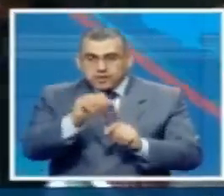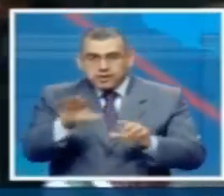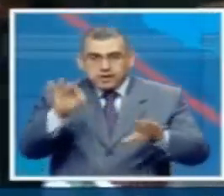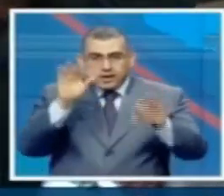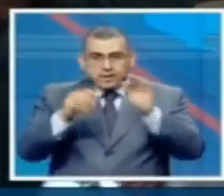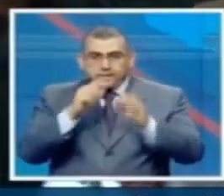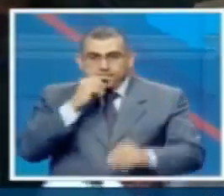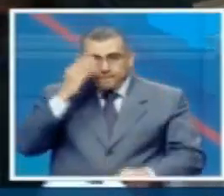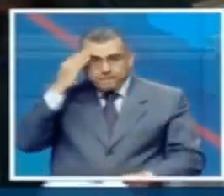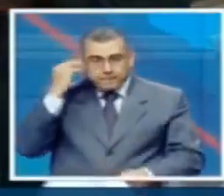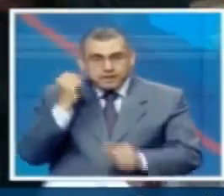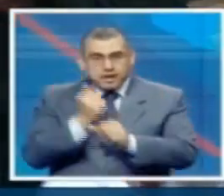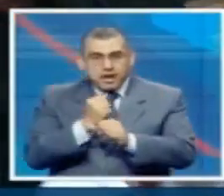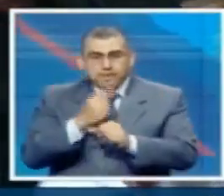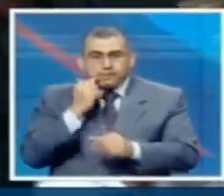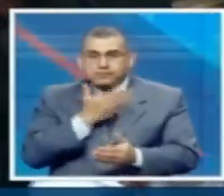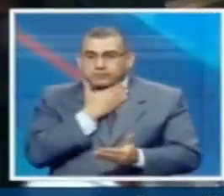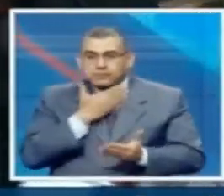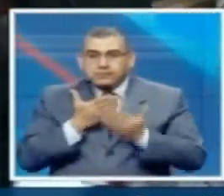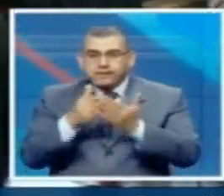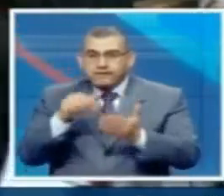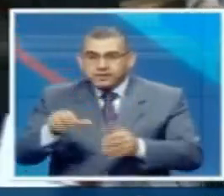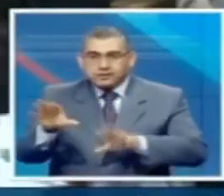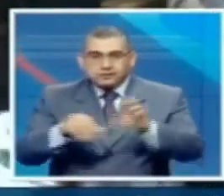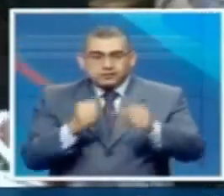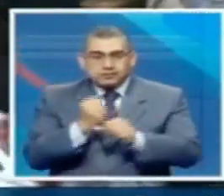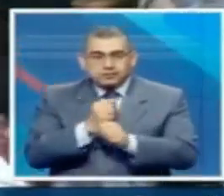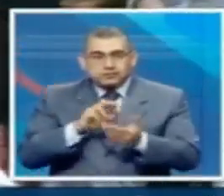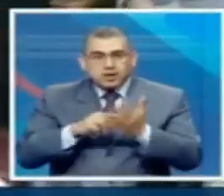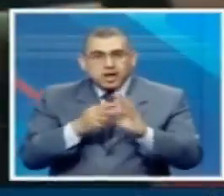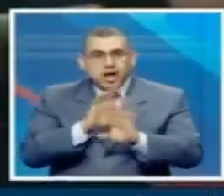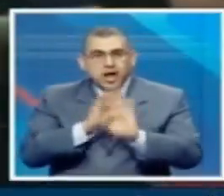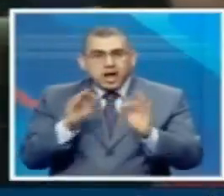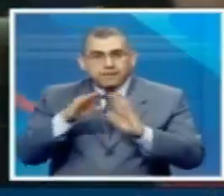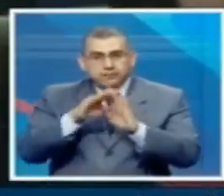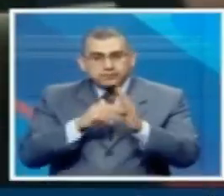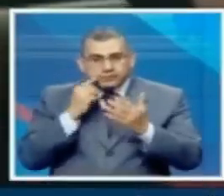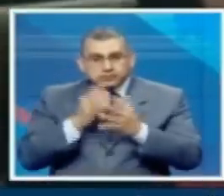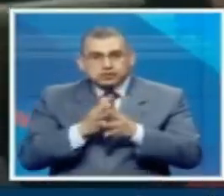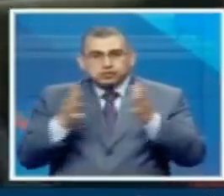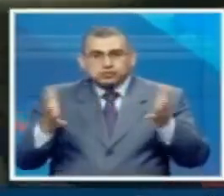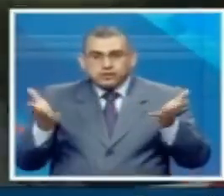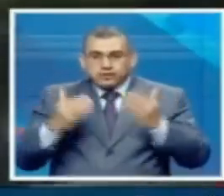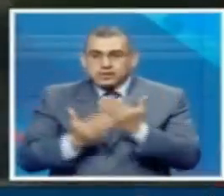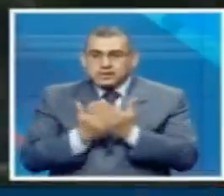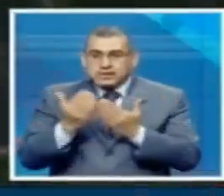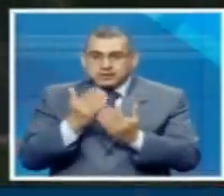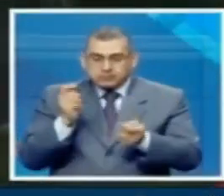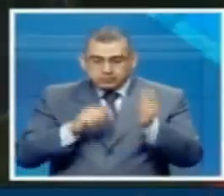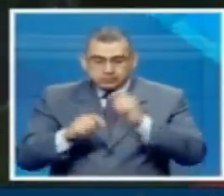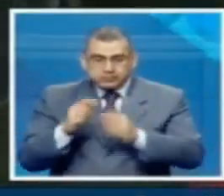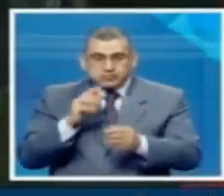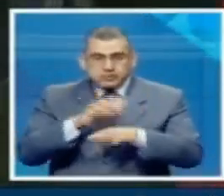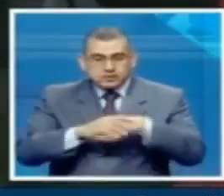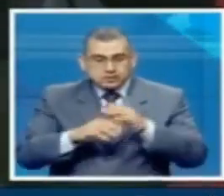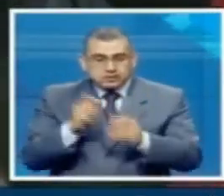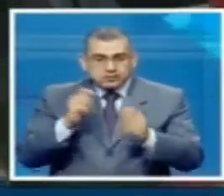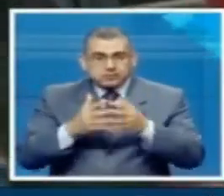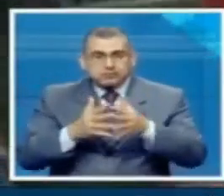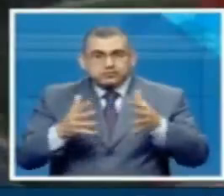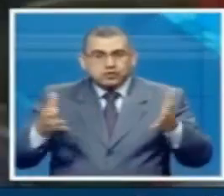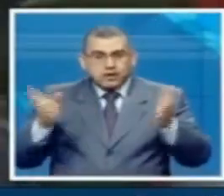ومكلف الخدمه العامه تناولت كيفيه خلق افاق جديده لتسويق الصناعات الرياديه